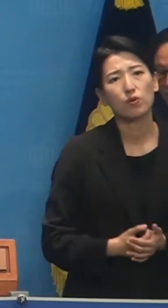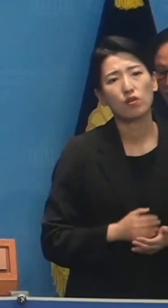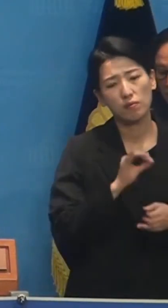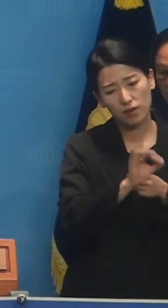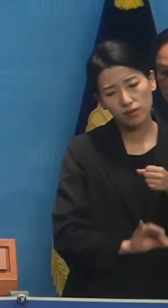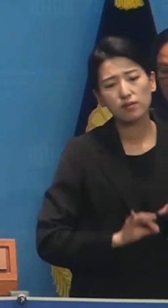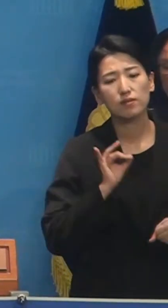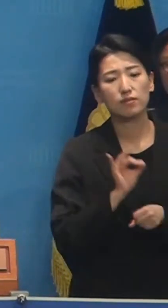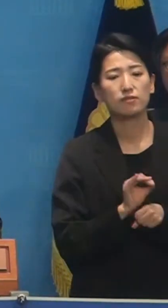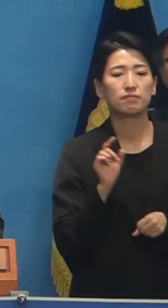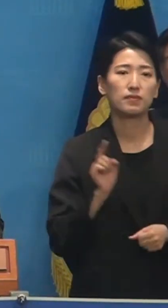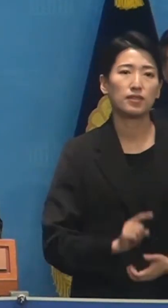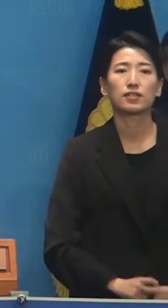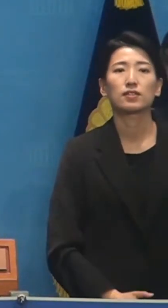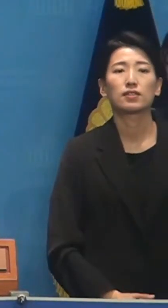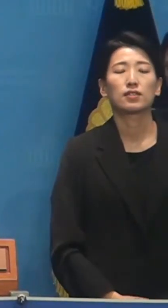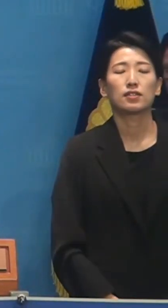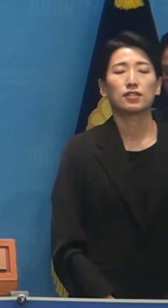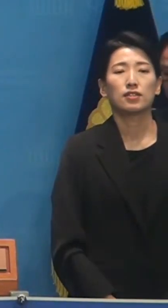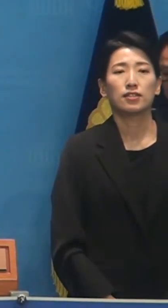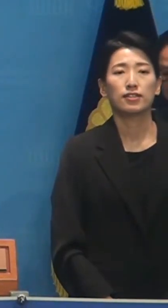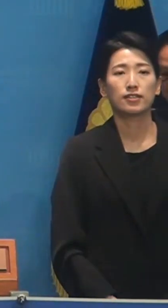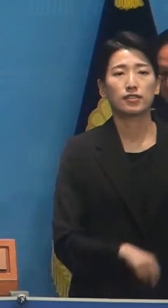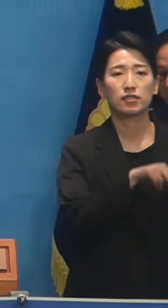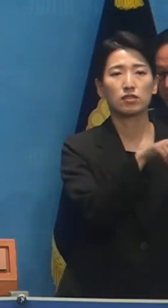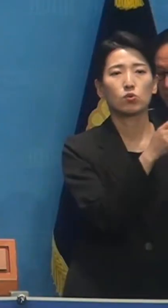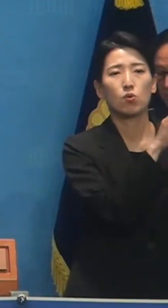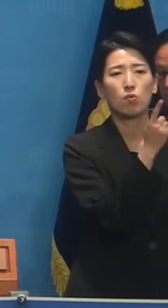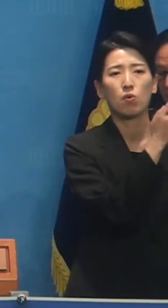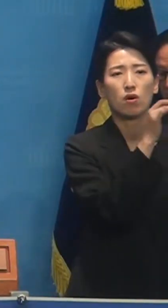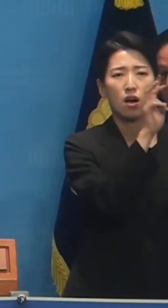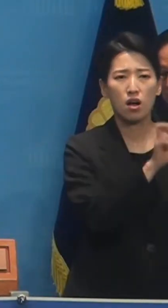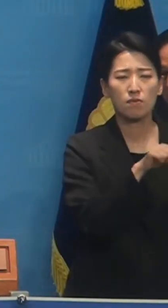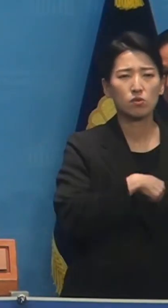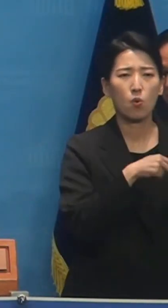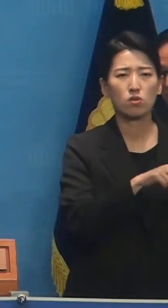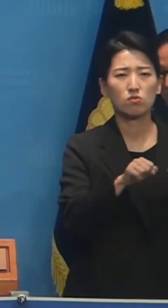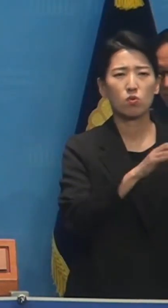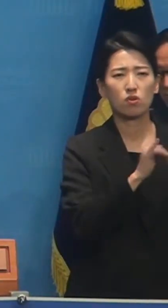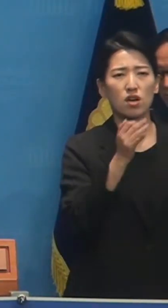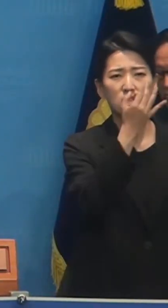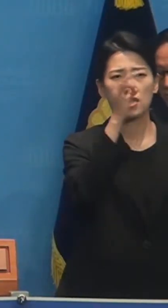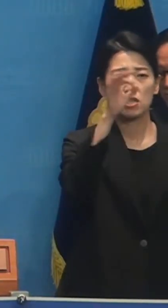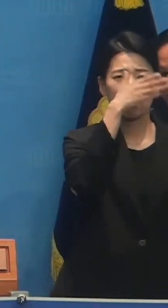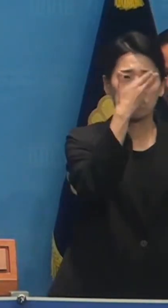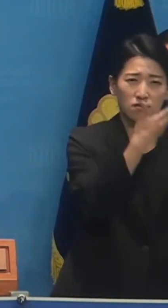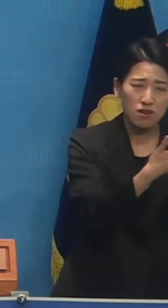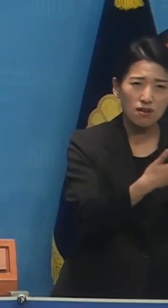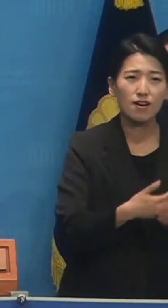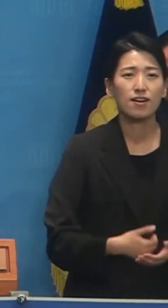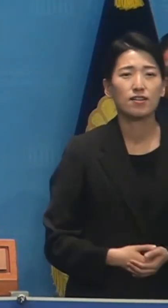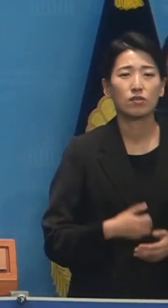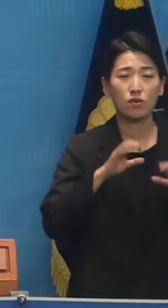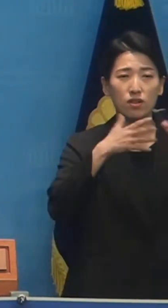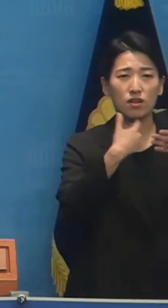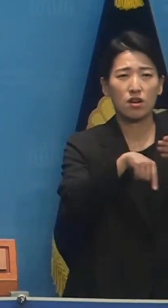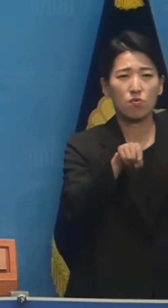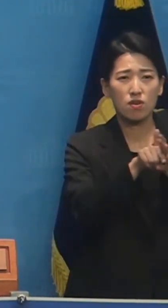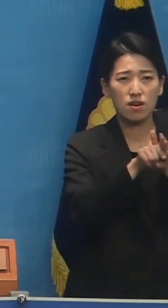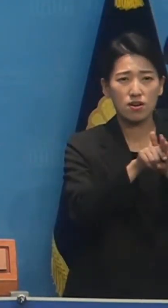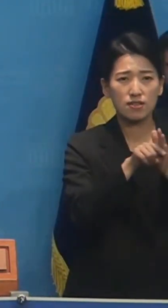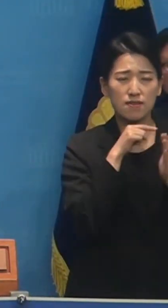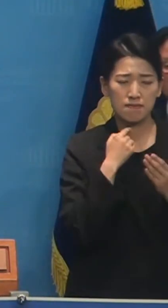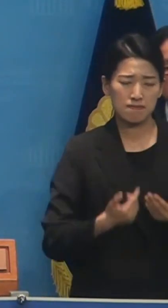이에 우리는 조봉암 선생 독립유공자 지정, 순국 선열과 애국지사에